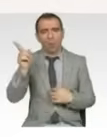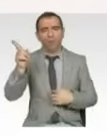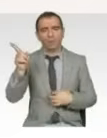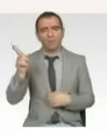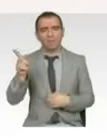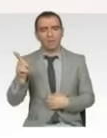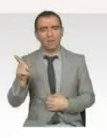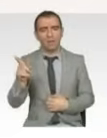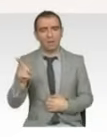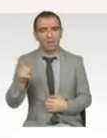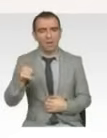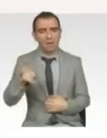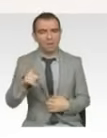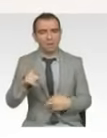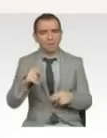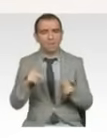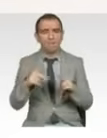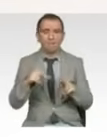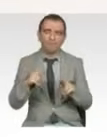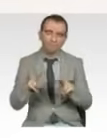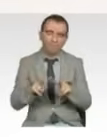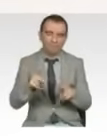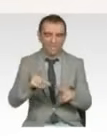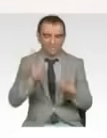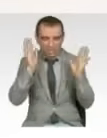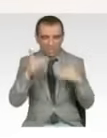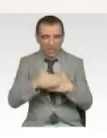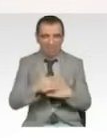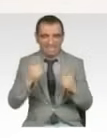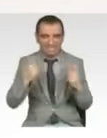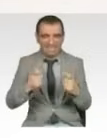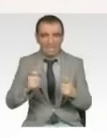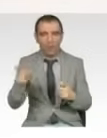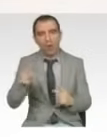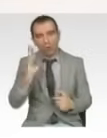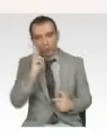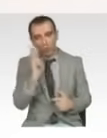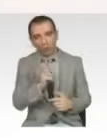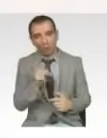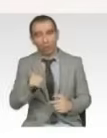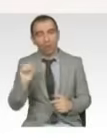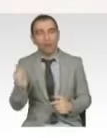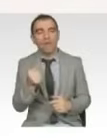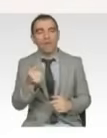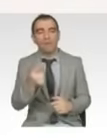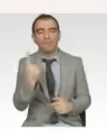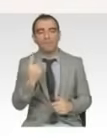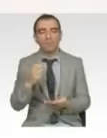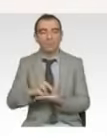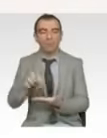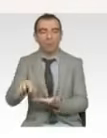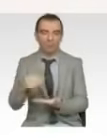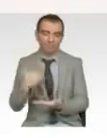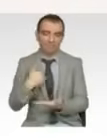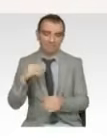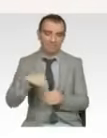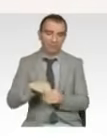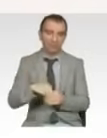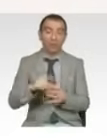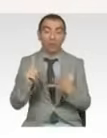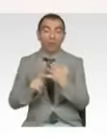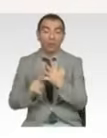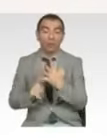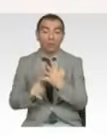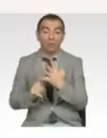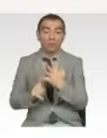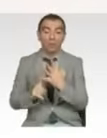Orada da Kutuba Mescidi'ni, kütüphanesini bunları göreceğiz. Önemli bir coğrafya bizim için. Dördüncüsü